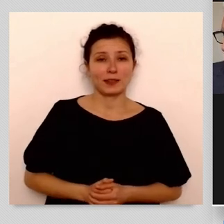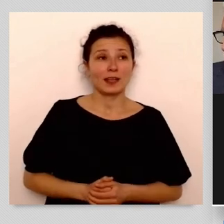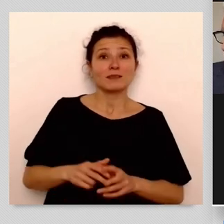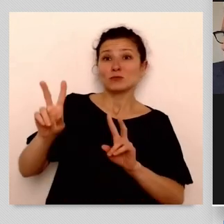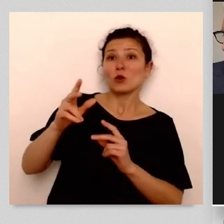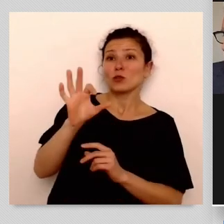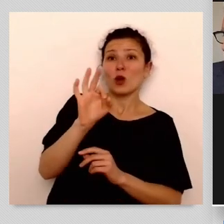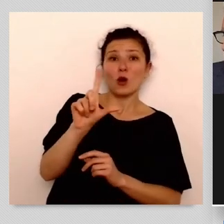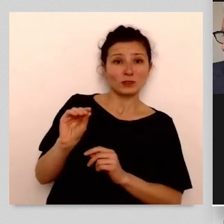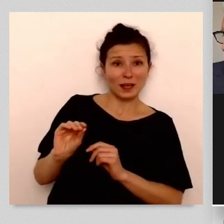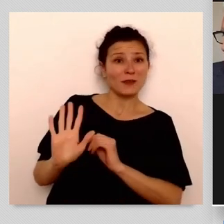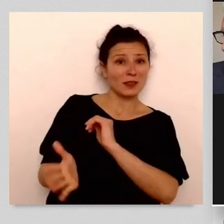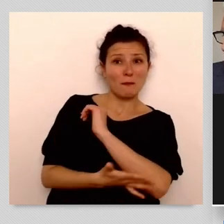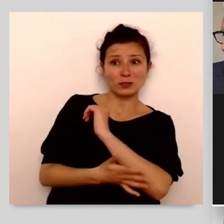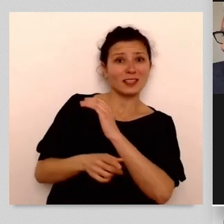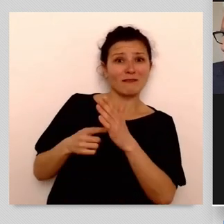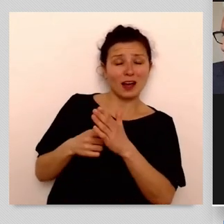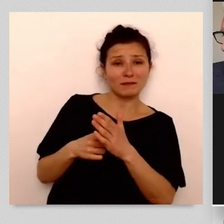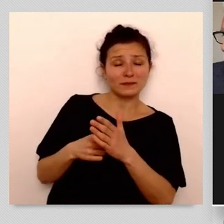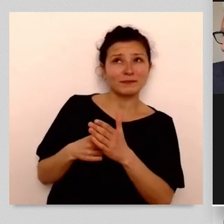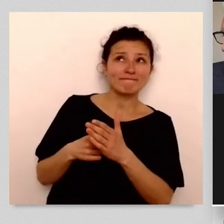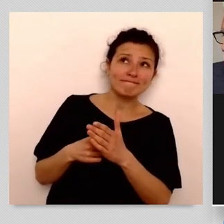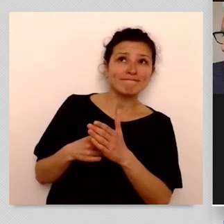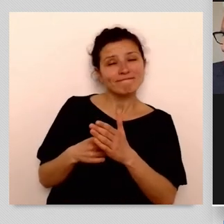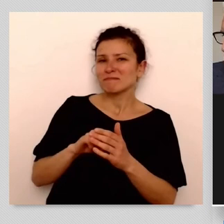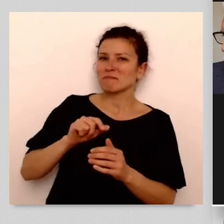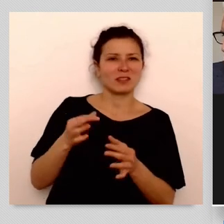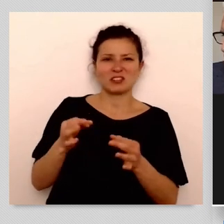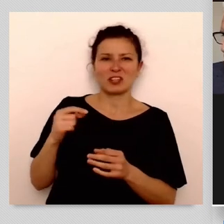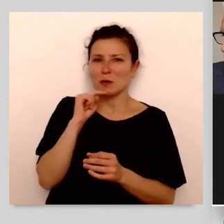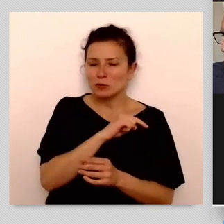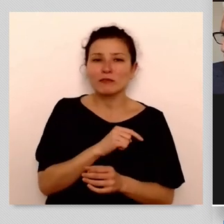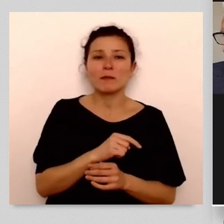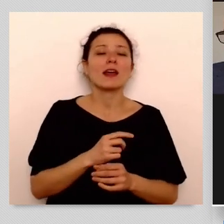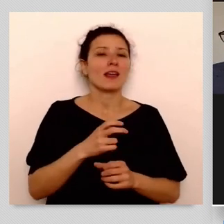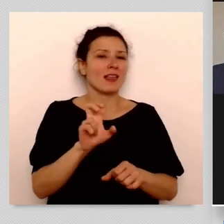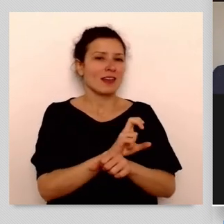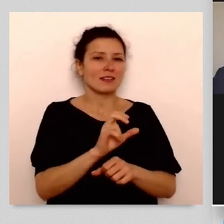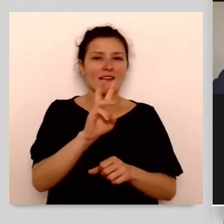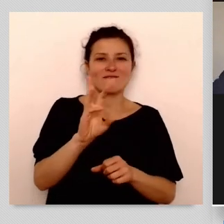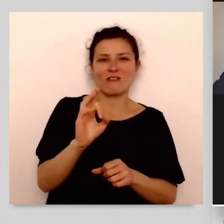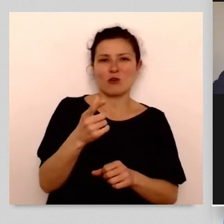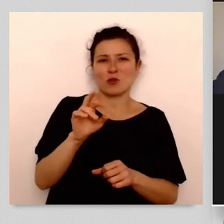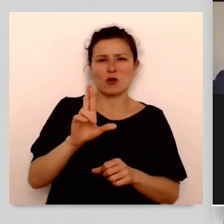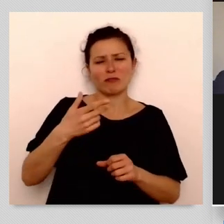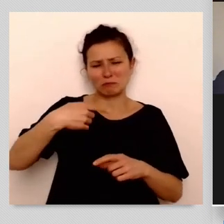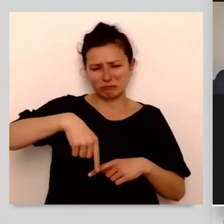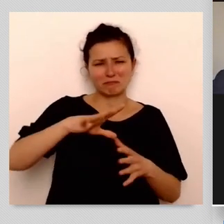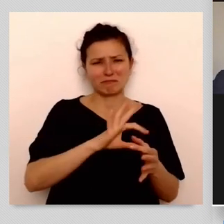podstawie mieć jak na dziś nie potrafimy. Technologie wodorowe to technologie dalekiej